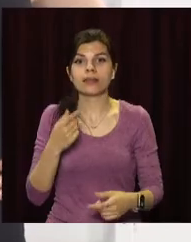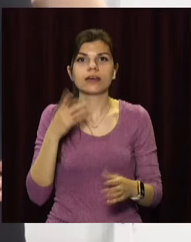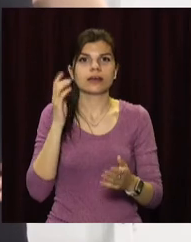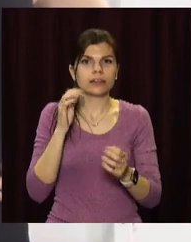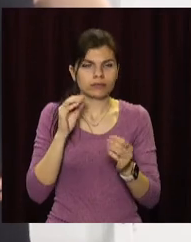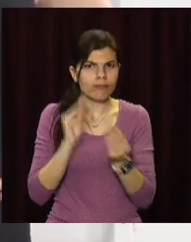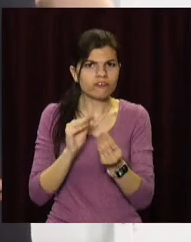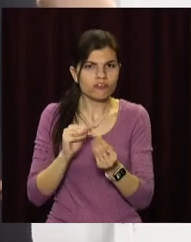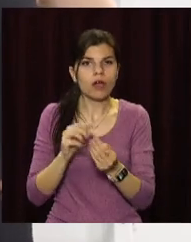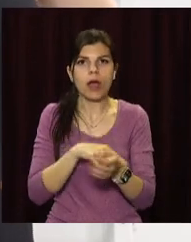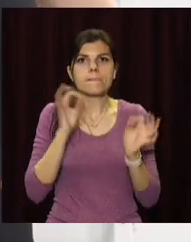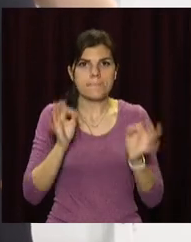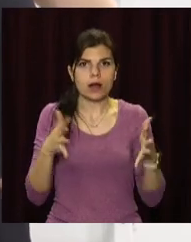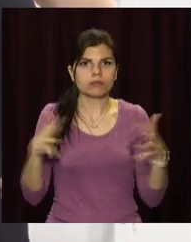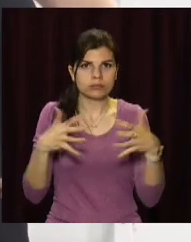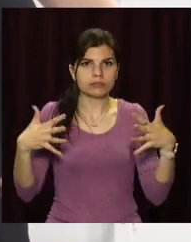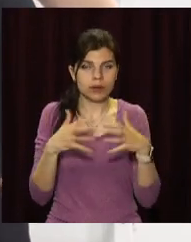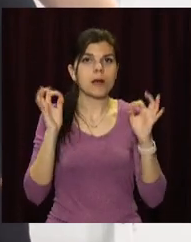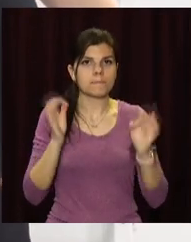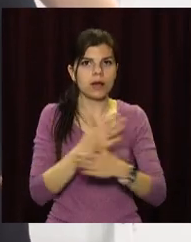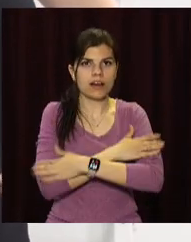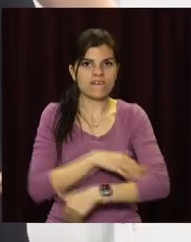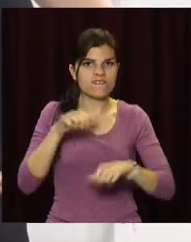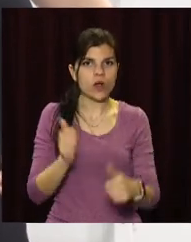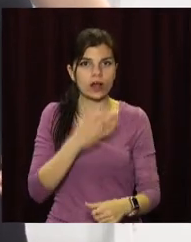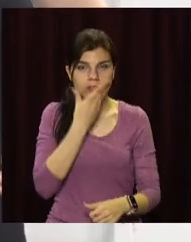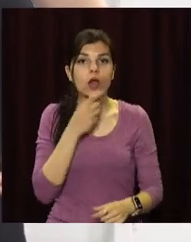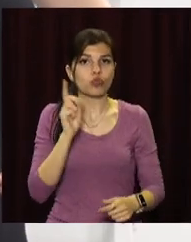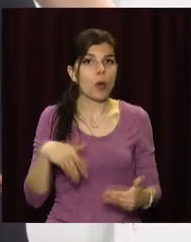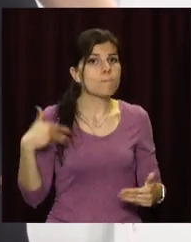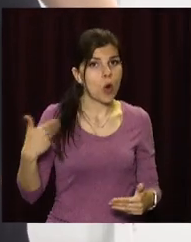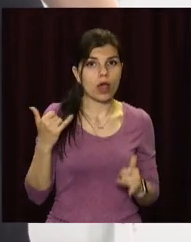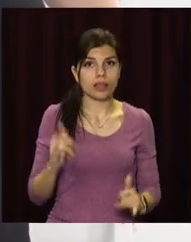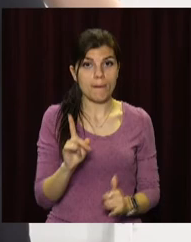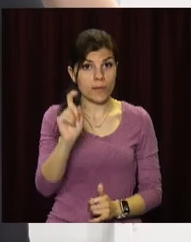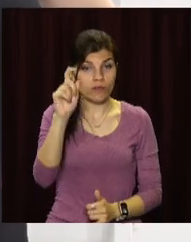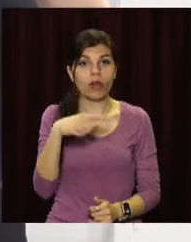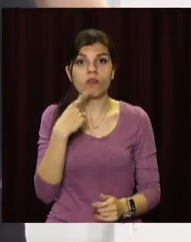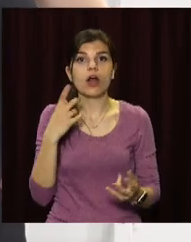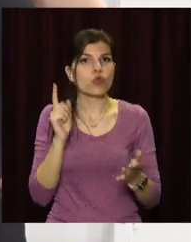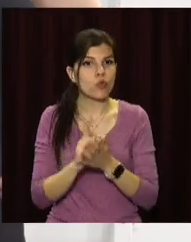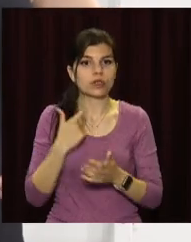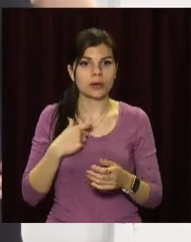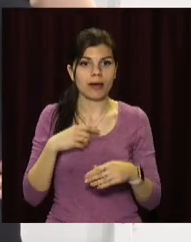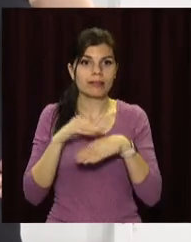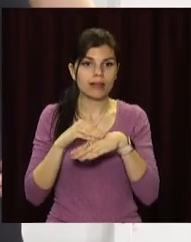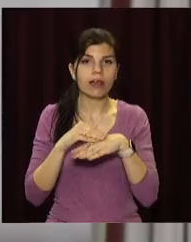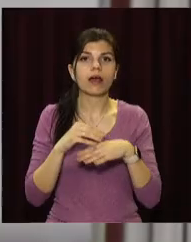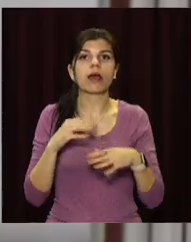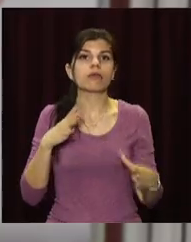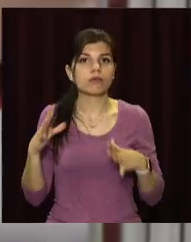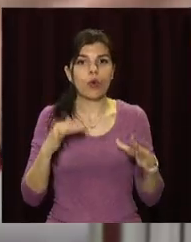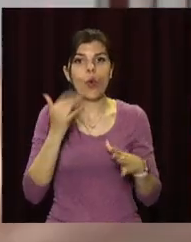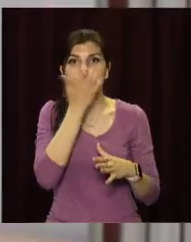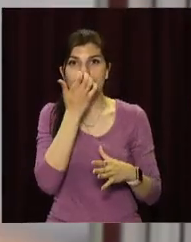вони правильно скорочуються та формуються. Також це корисно для хребта. Перед розтяжкою необхідно розім'яти тіло. Тренуватися